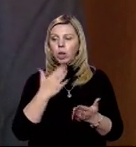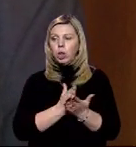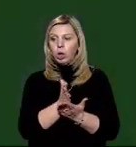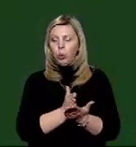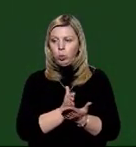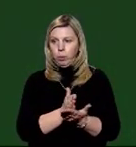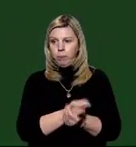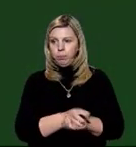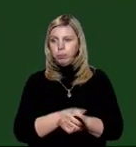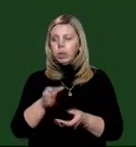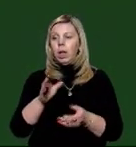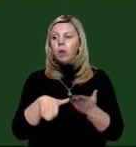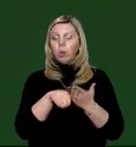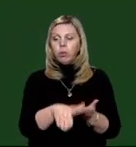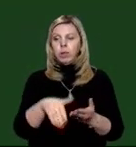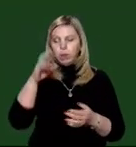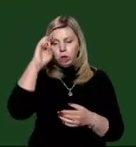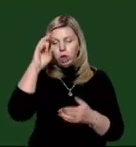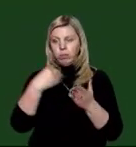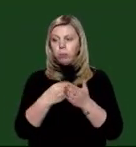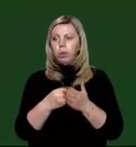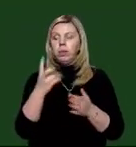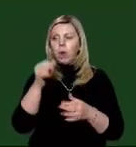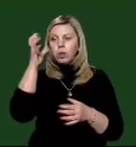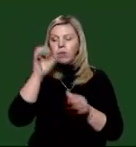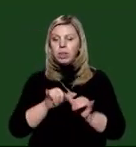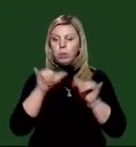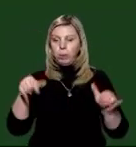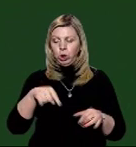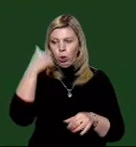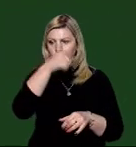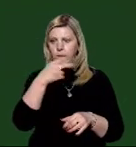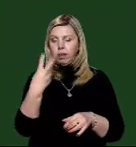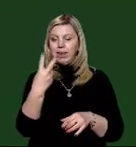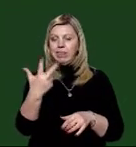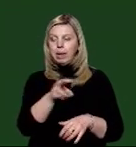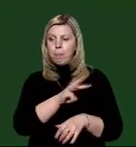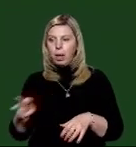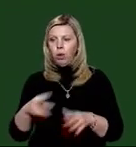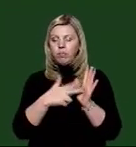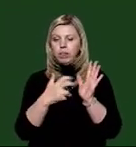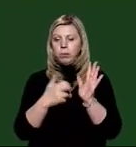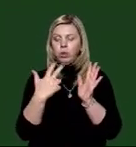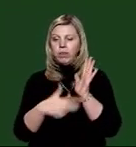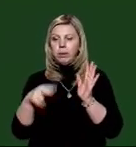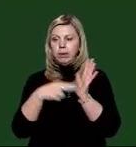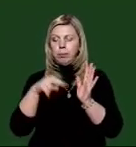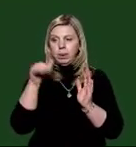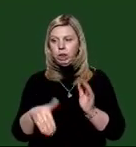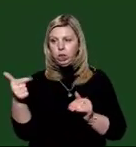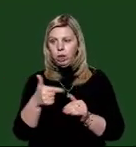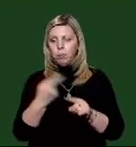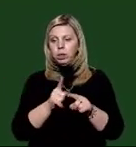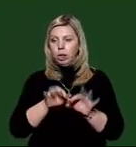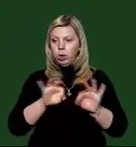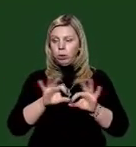служби. Субвенція державного бюджету на освіту збільшиться цьогоріч на 23 мільйони 887 тисяч гривень.